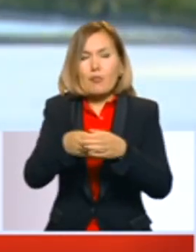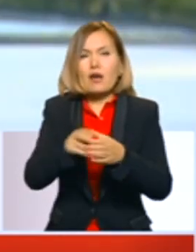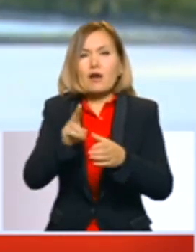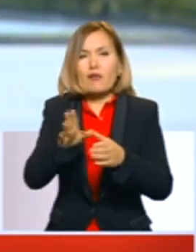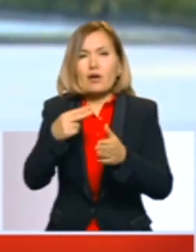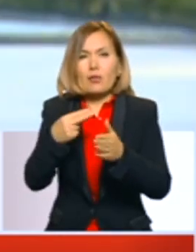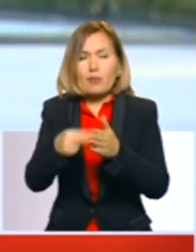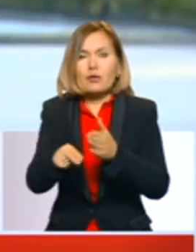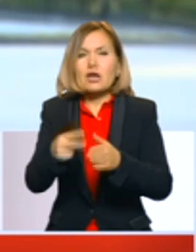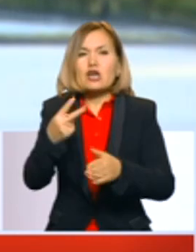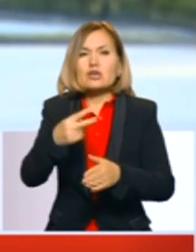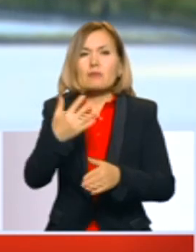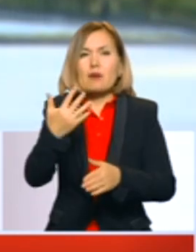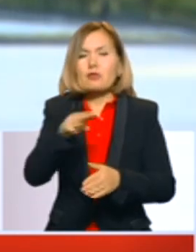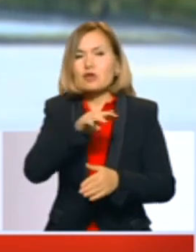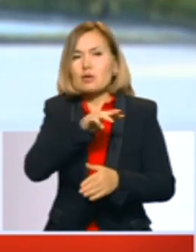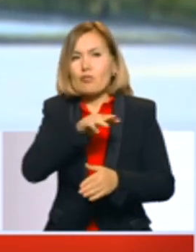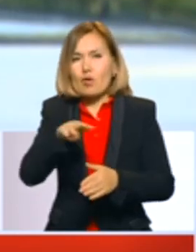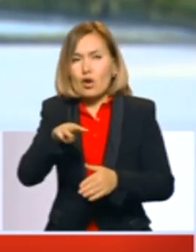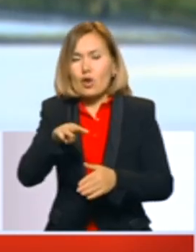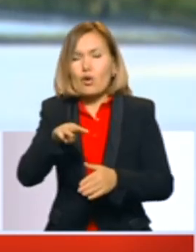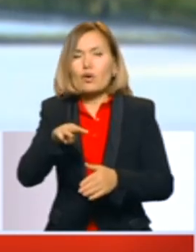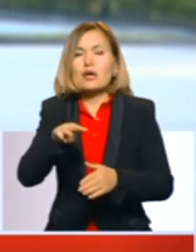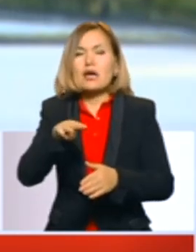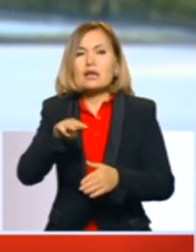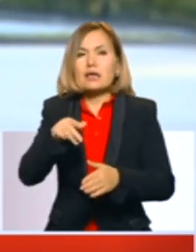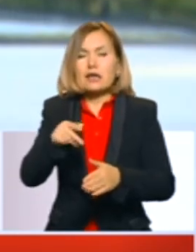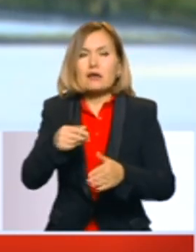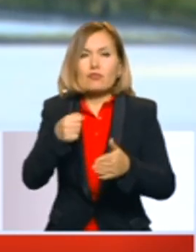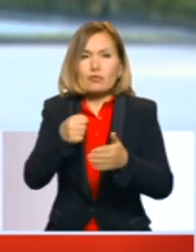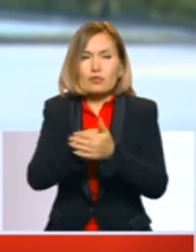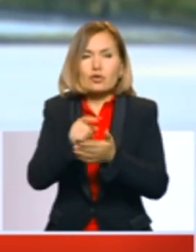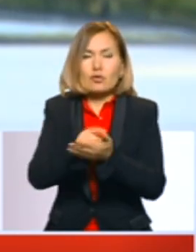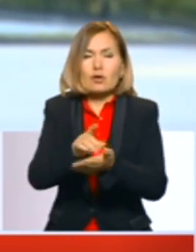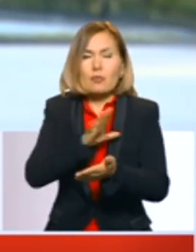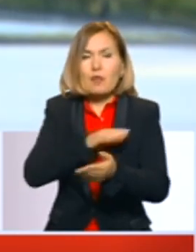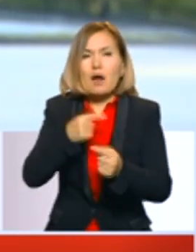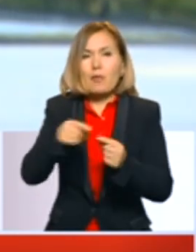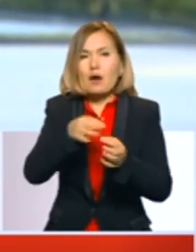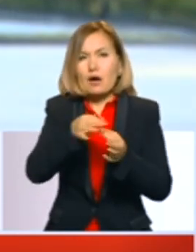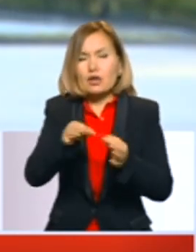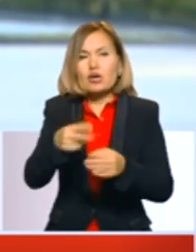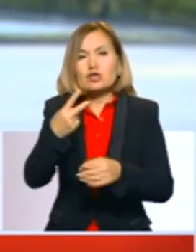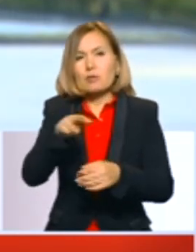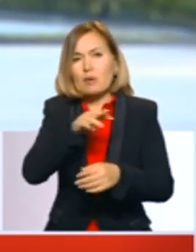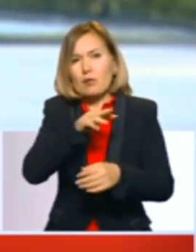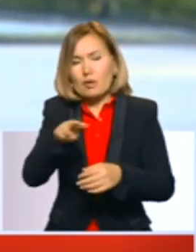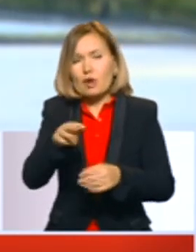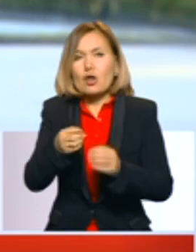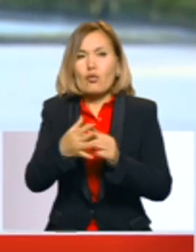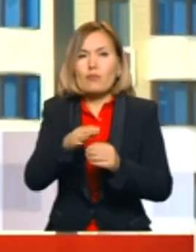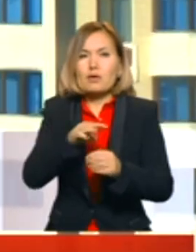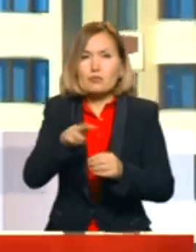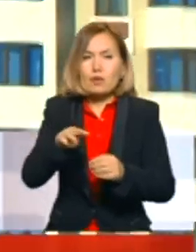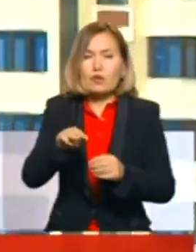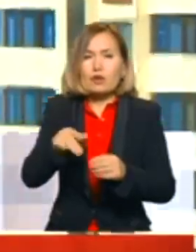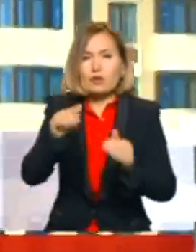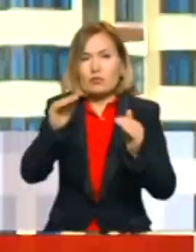пәтердің құны 25 миллионнан аспау тиісті ол. Енді Астана, Алматы, Шымкент қалалар үшін, басқа өңірлер үшін 20 миллион, 15 миллион деп төмен түсе